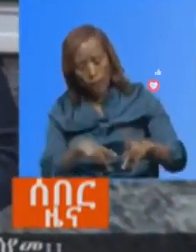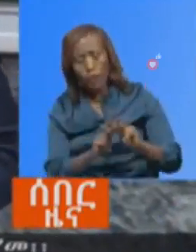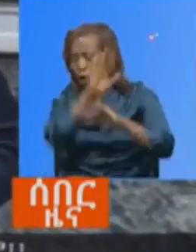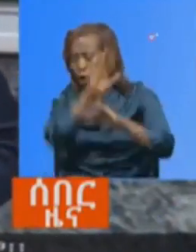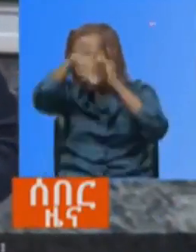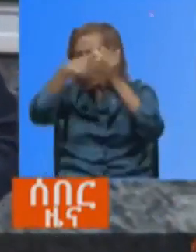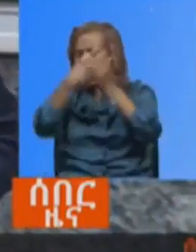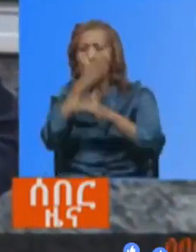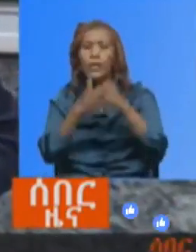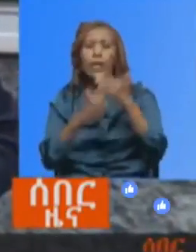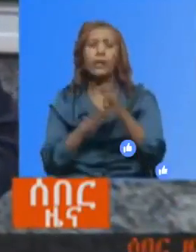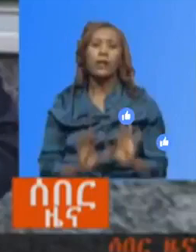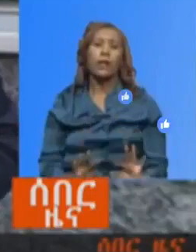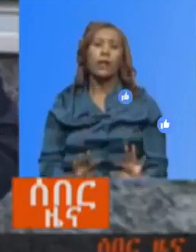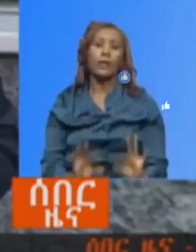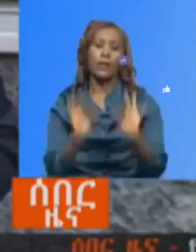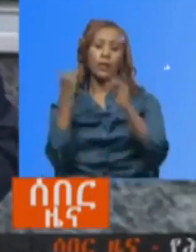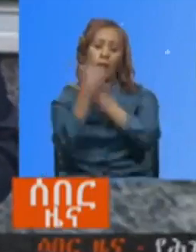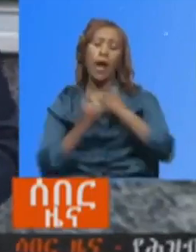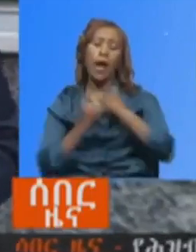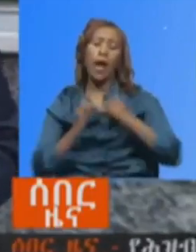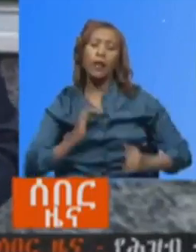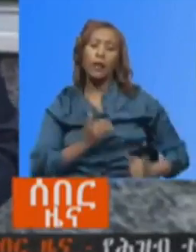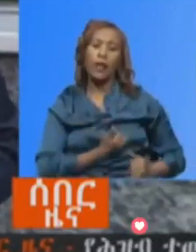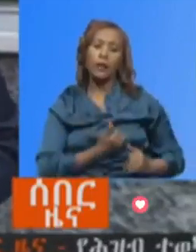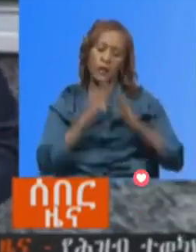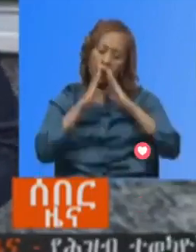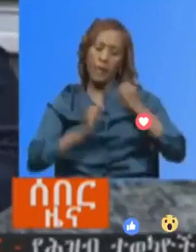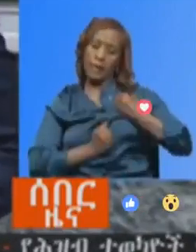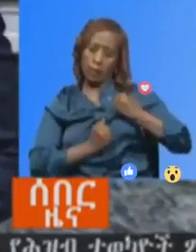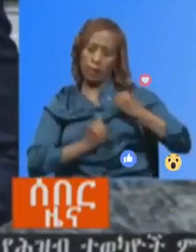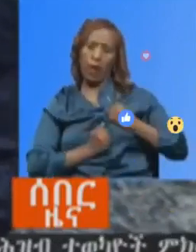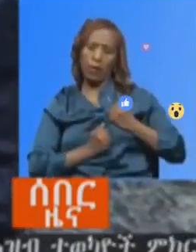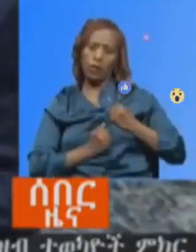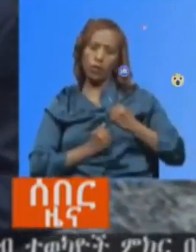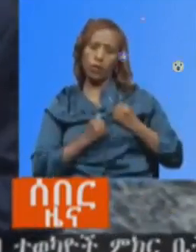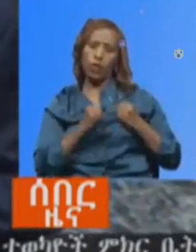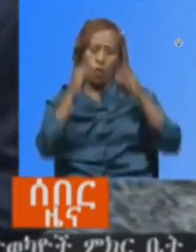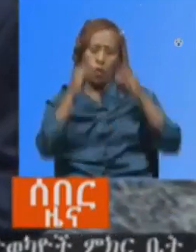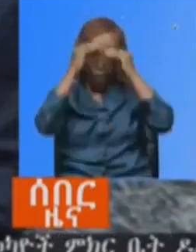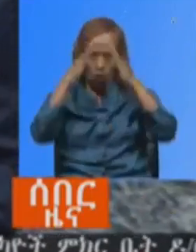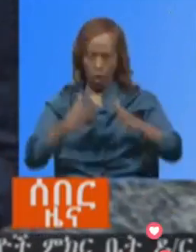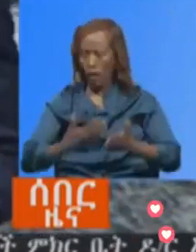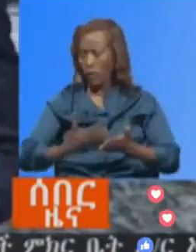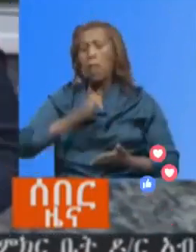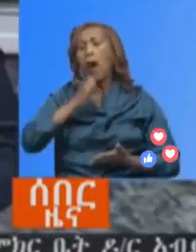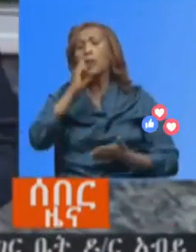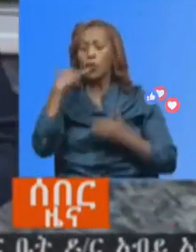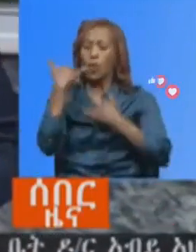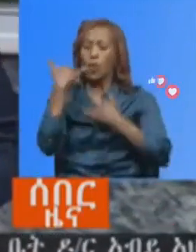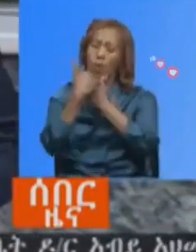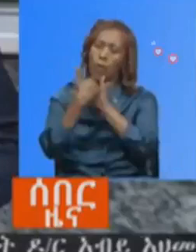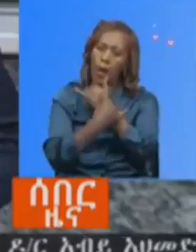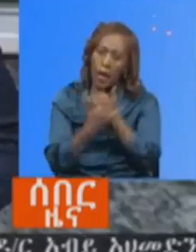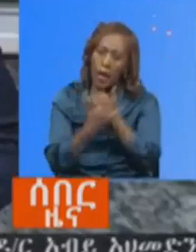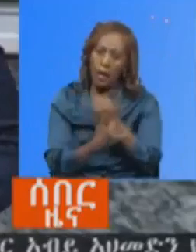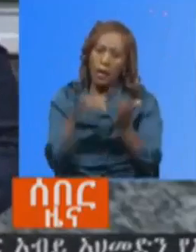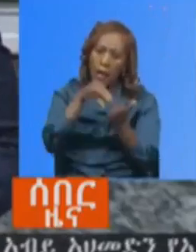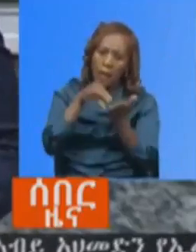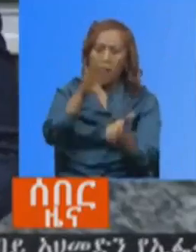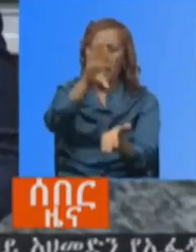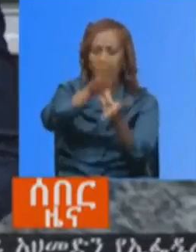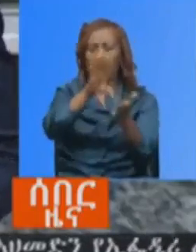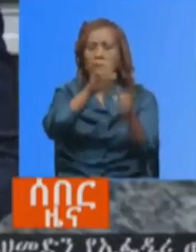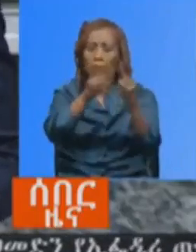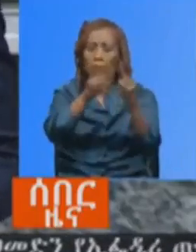በሁሉም ደረጃ የምትገኙ የሀገራችን የጸጥታ ኃይሎች፣ ምሁራን፣ ባለሀብቶች፣ በገጠርም ሆነ በከተማ የምትገኙ